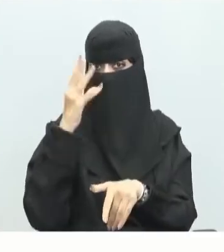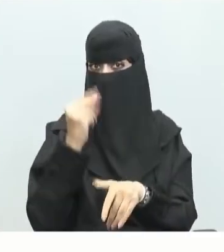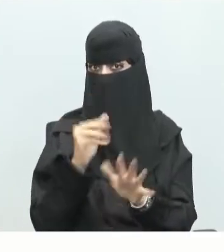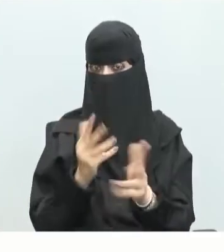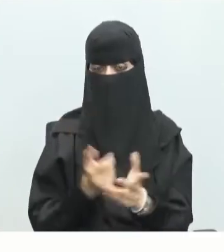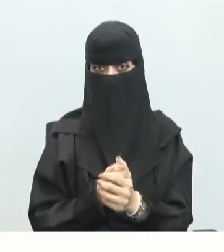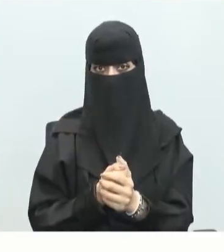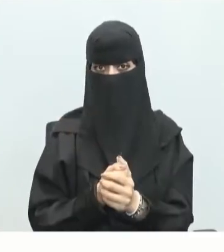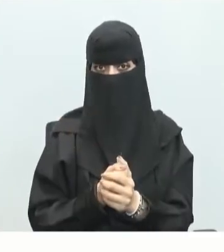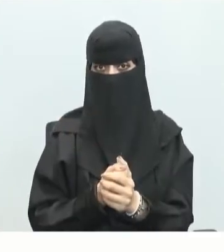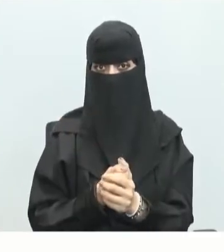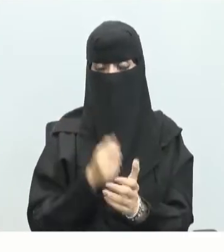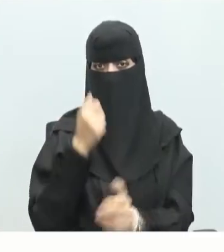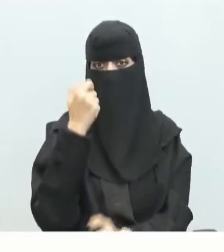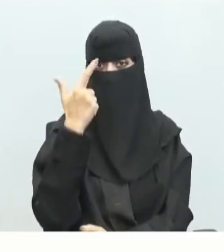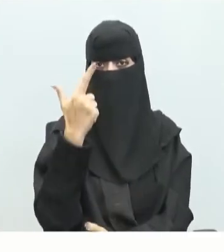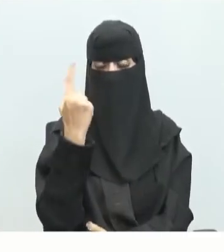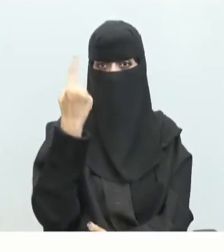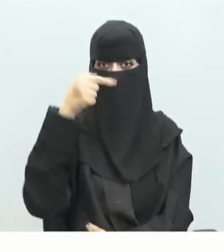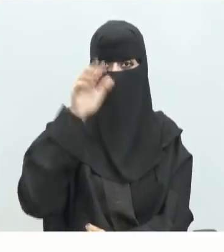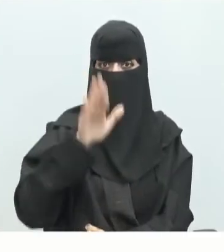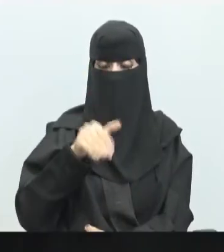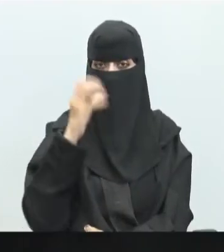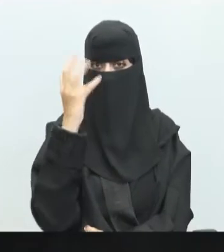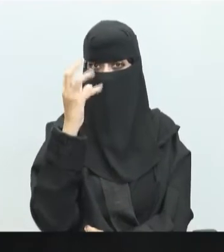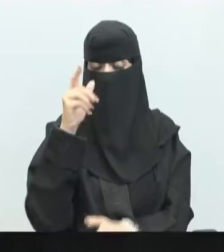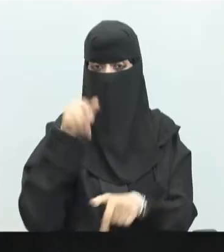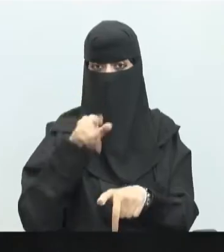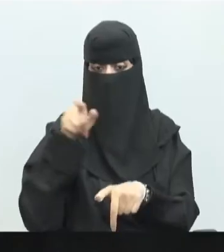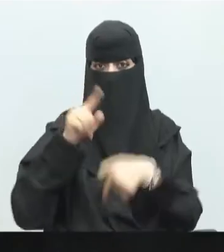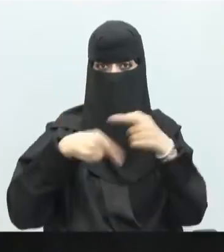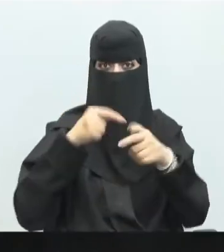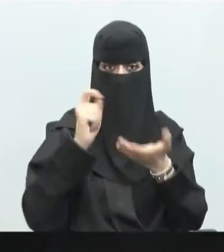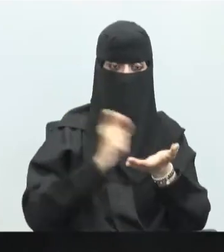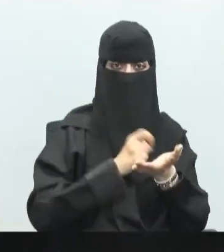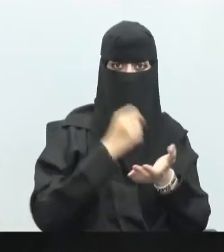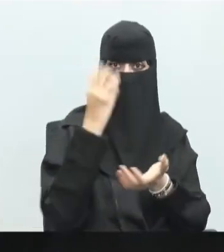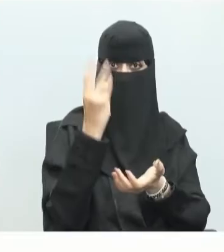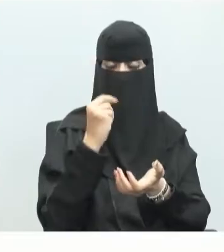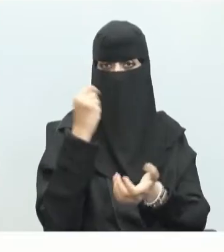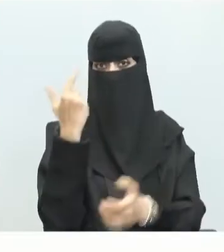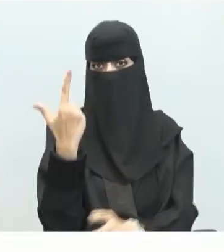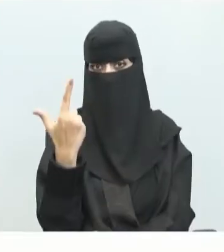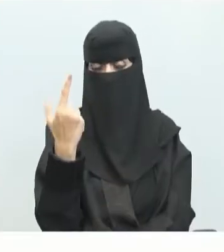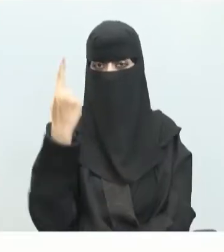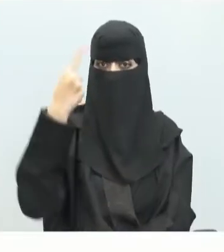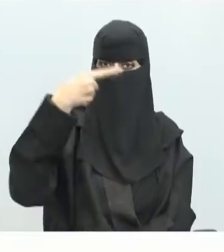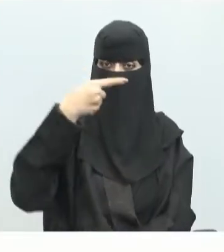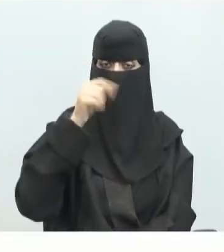هنا 17 كره اذا هكذا نكتب العدد 17 7